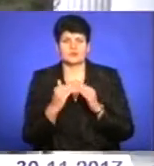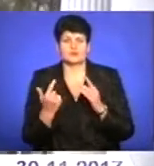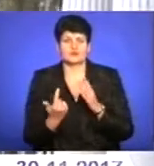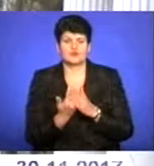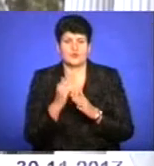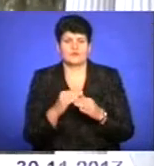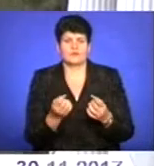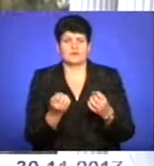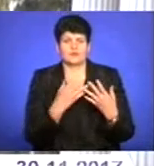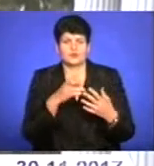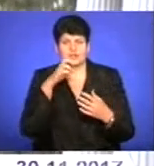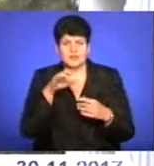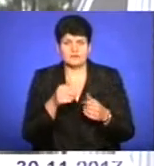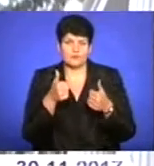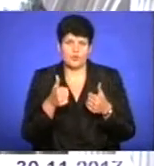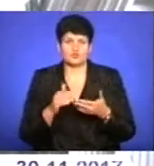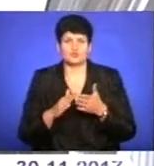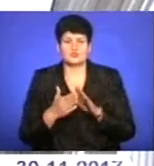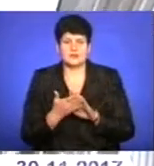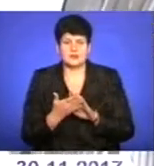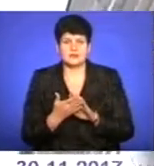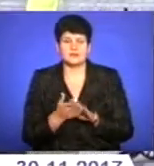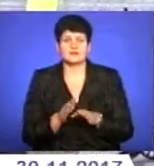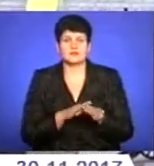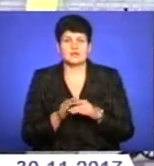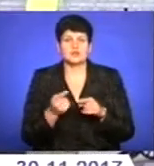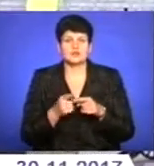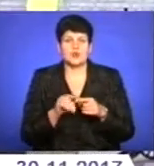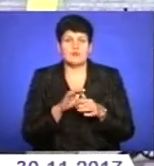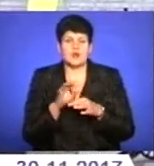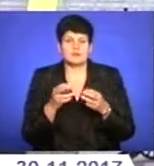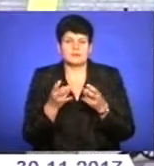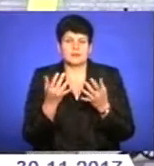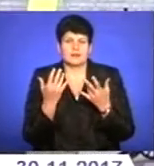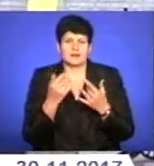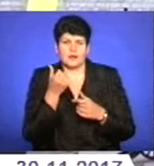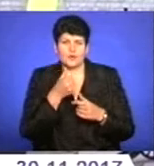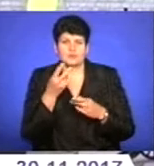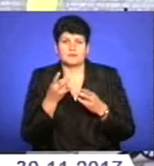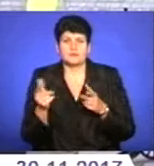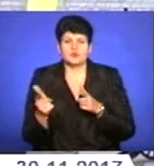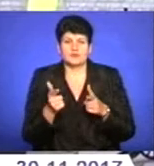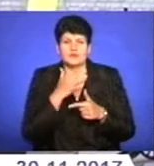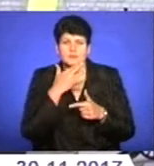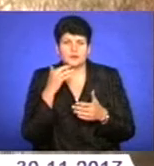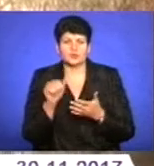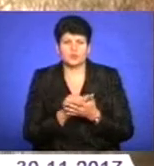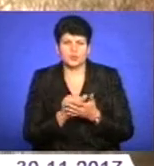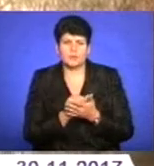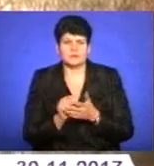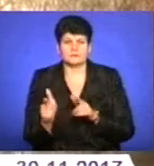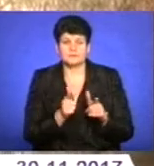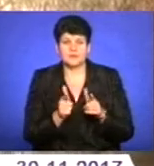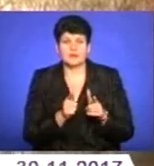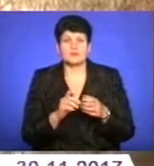у власність держави уже в хорошому стані. На реалізацію пілотного проекту знадобиться декілька років, адже потрібно підготувати чимало документів. Проблема у